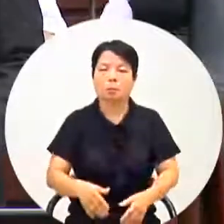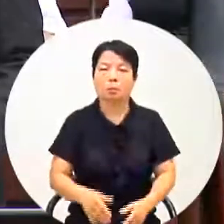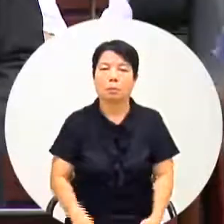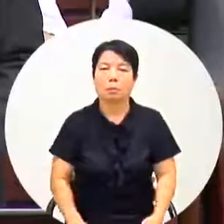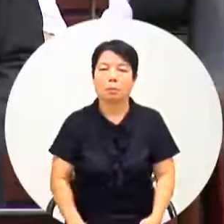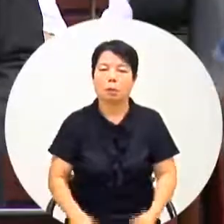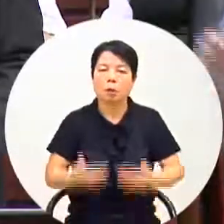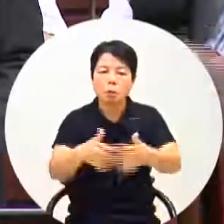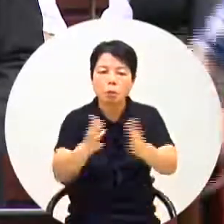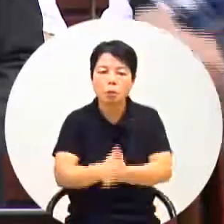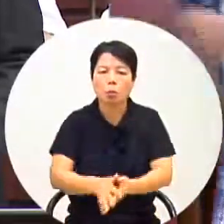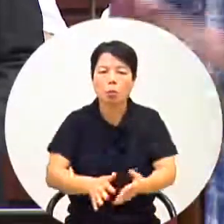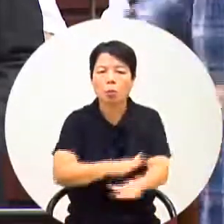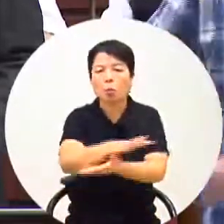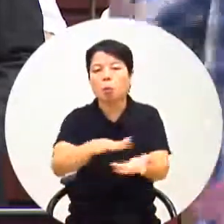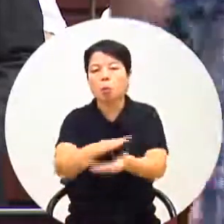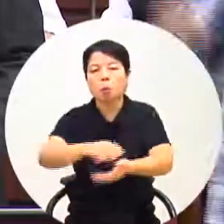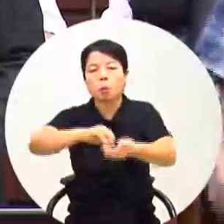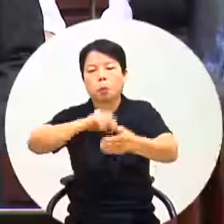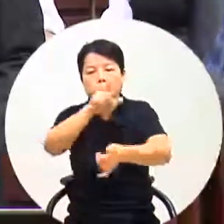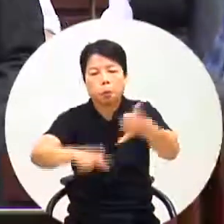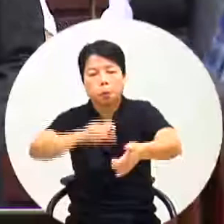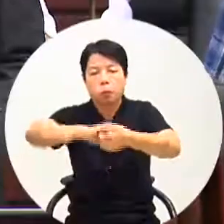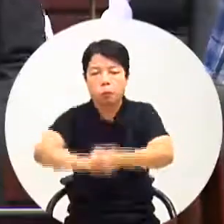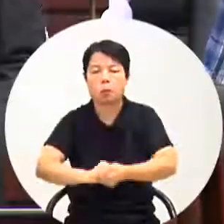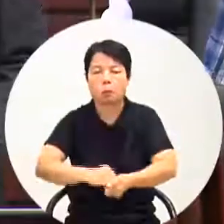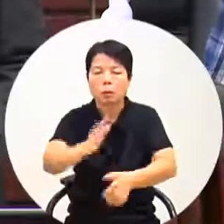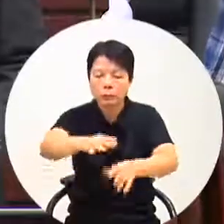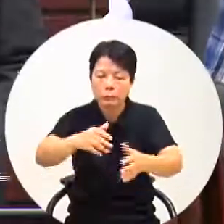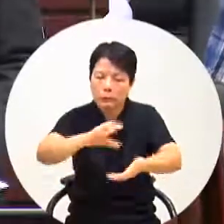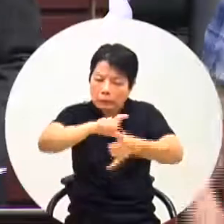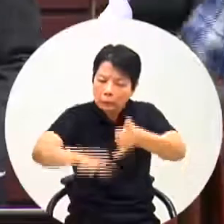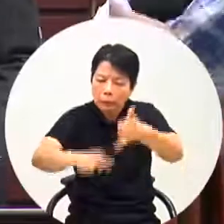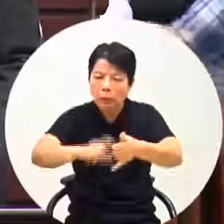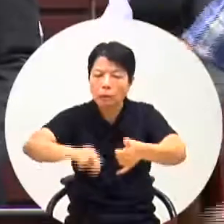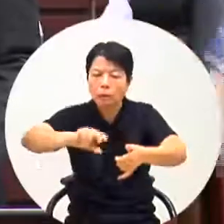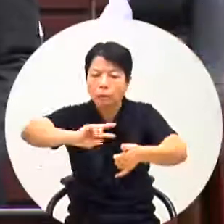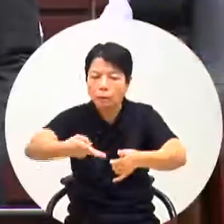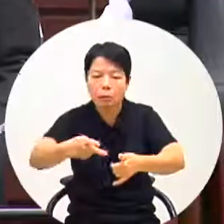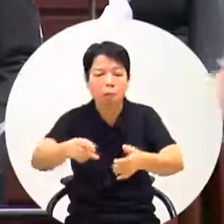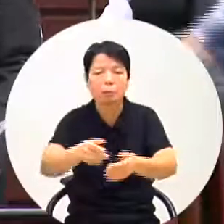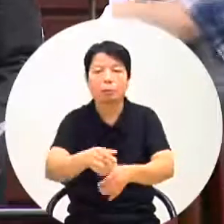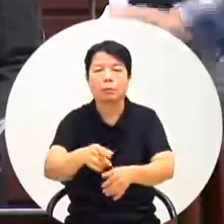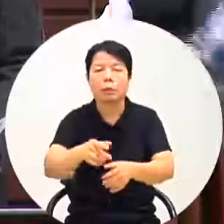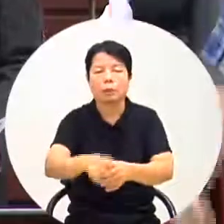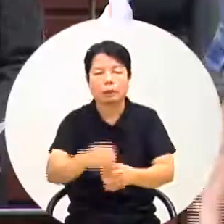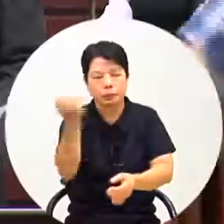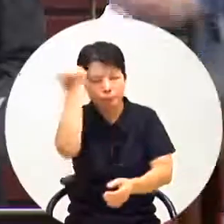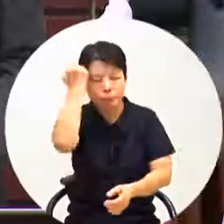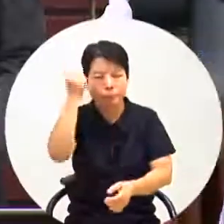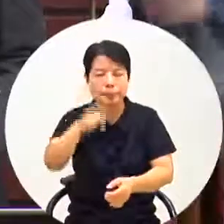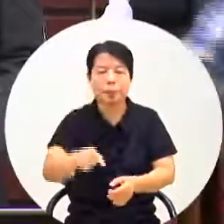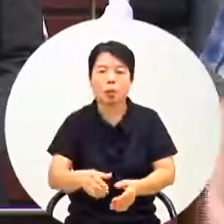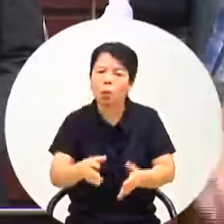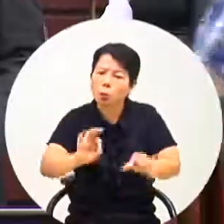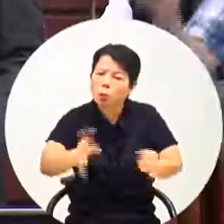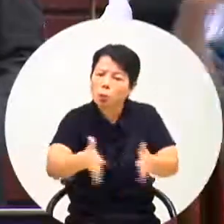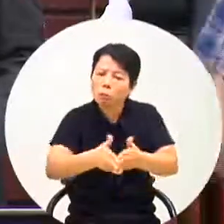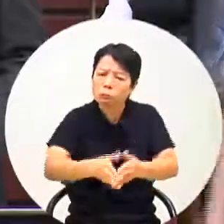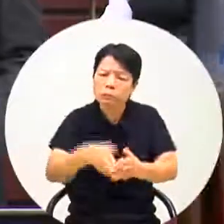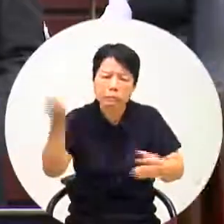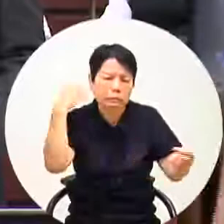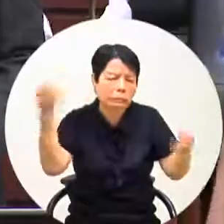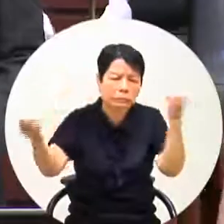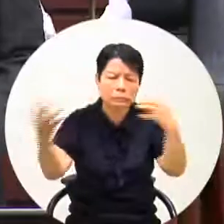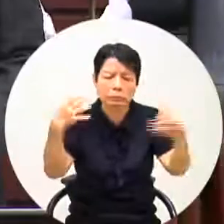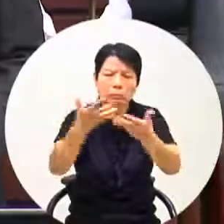随便乱定案。定案之后要修正，那都很痛苦的。 啊，主头高位就唔乜定。 哦，不，怎么会传到这么多？而且对刘立伟，你讲的